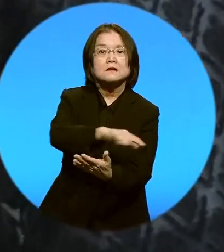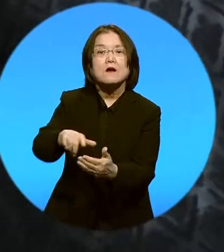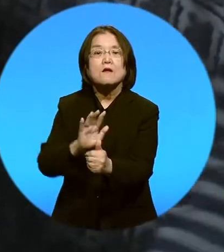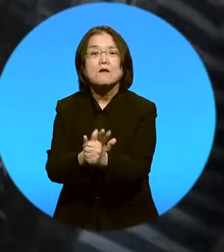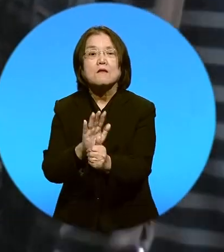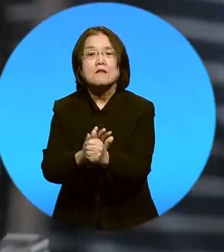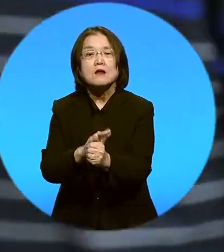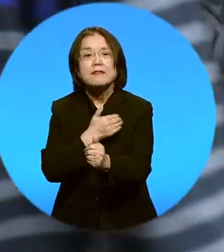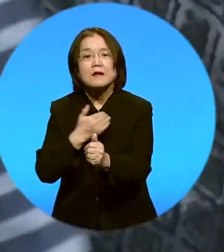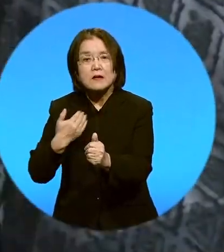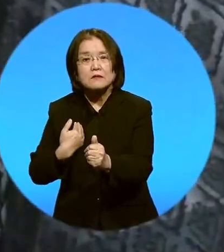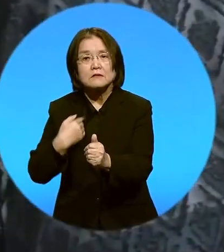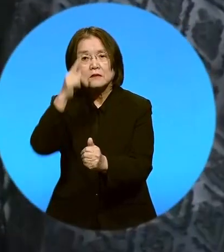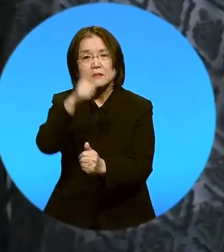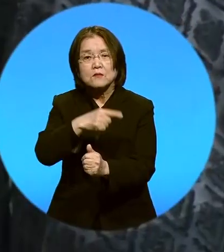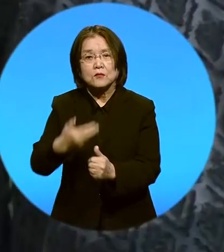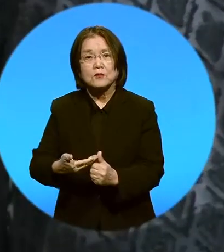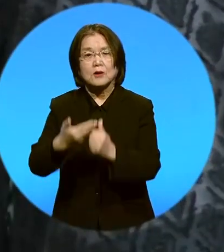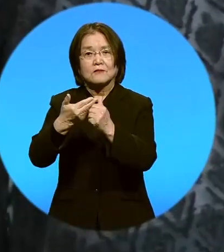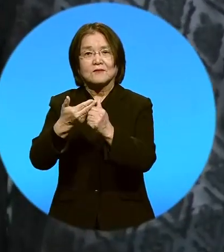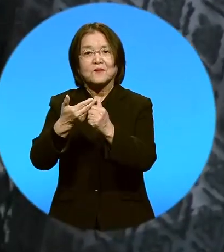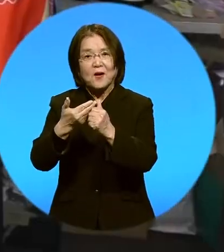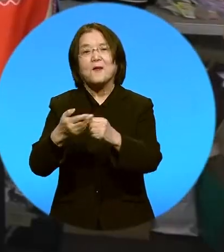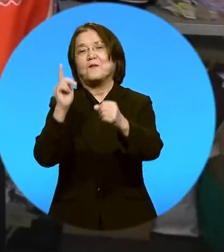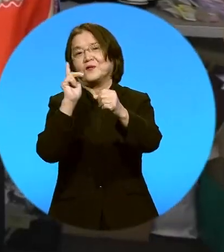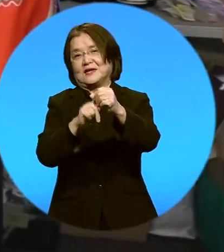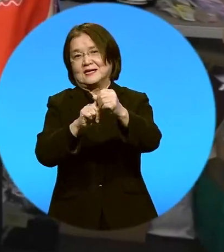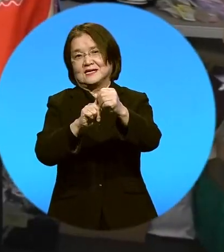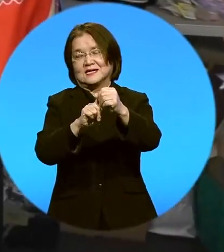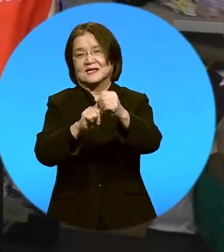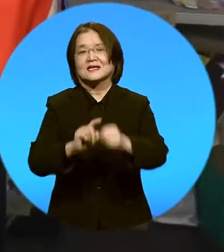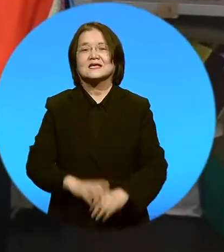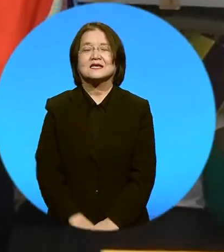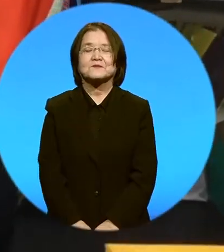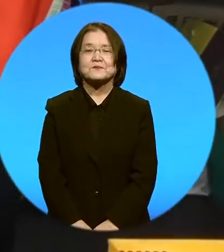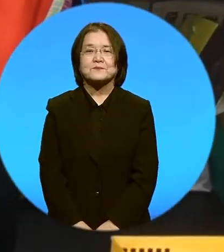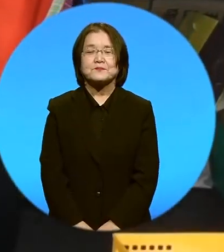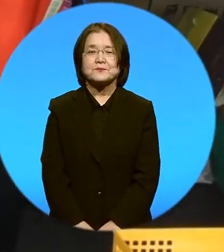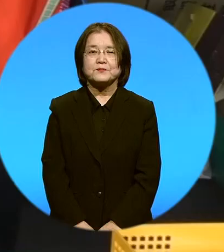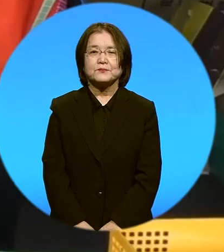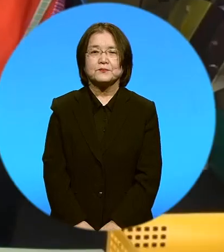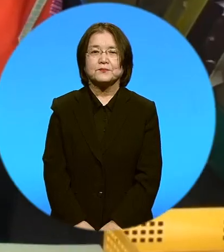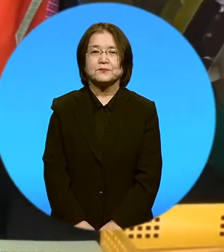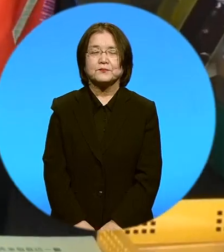献できる人材を育てることが目的の一つです。